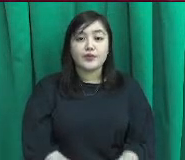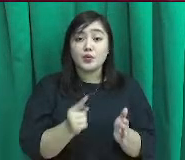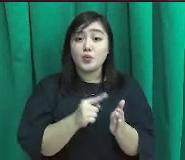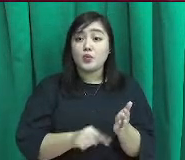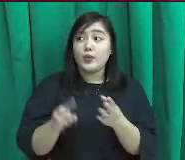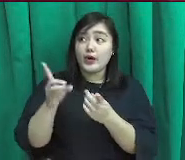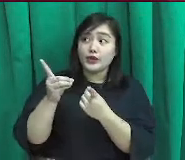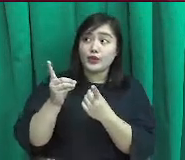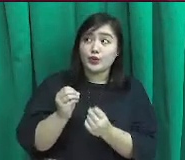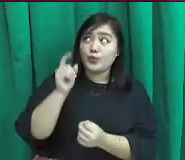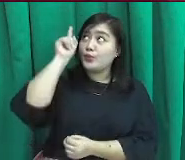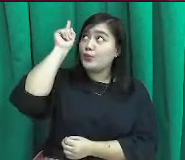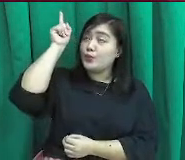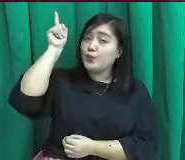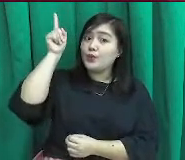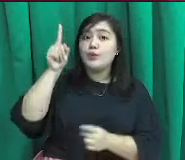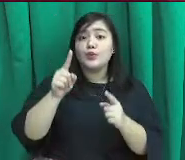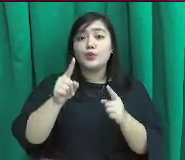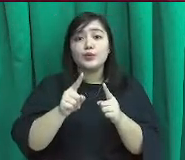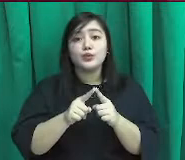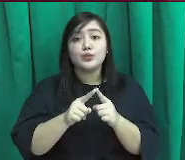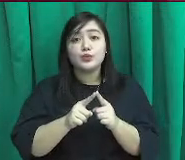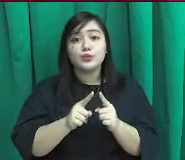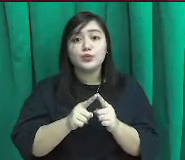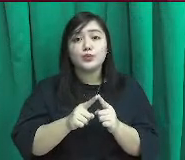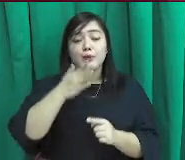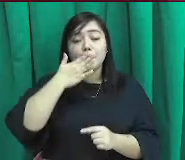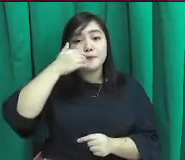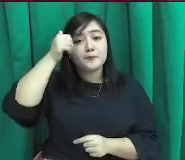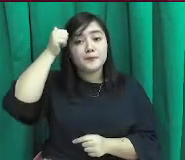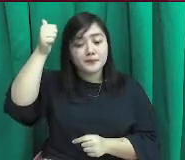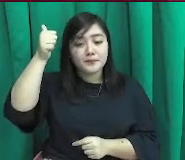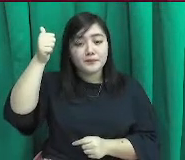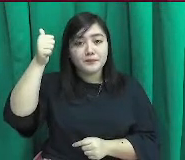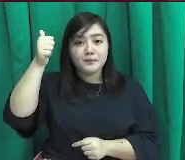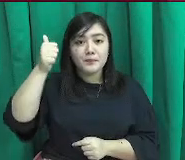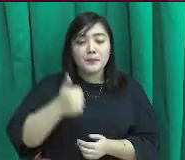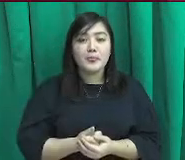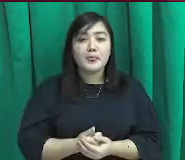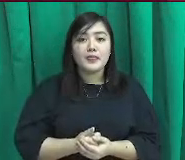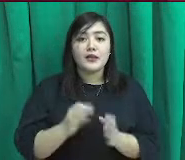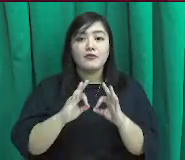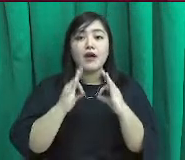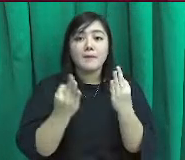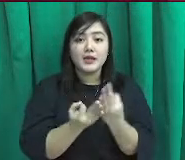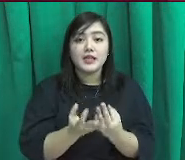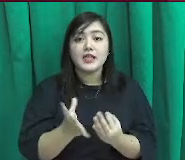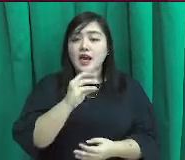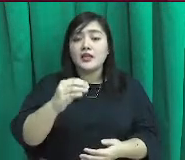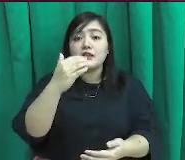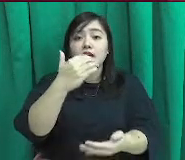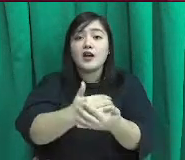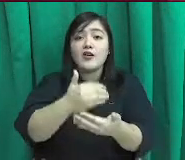ay makuha nyo, mawin nyo yung inyong pamilya at maiwasan yung